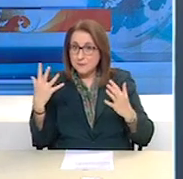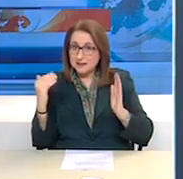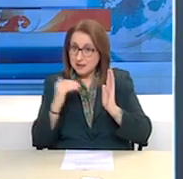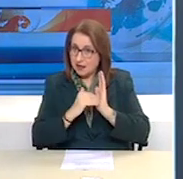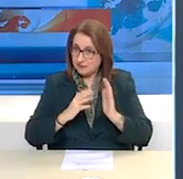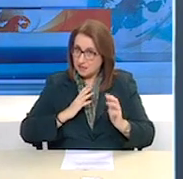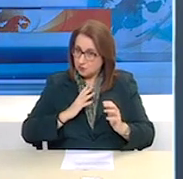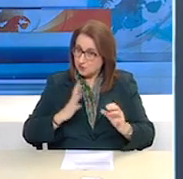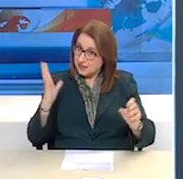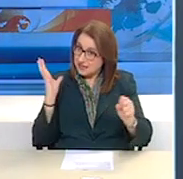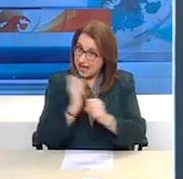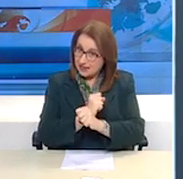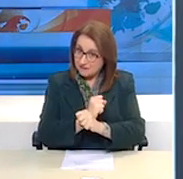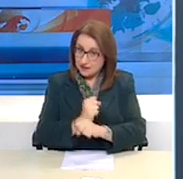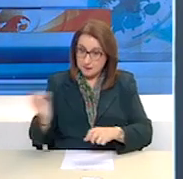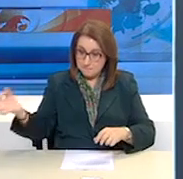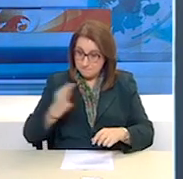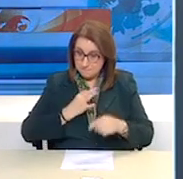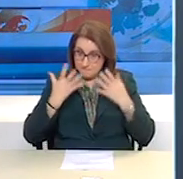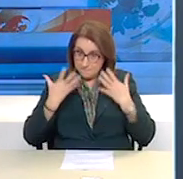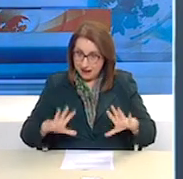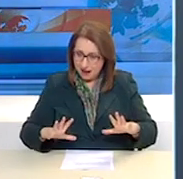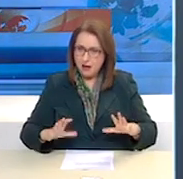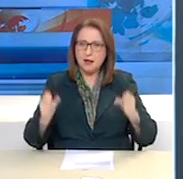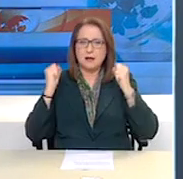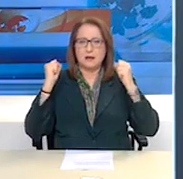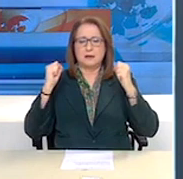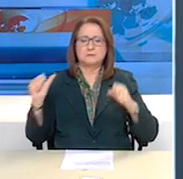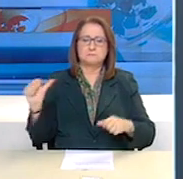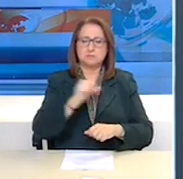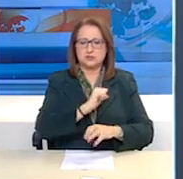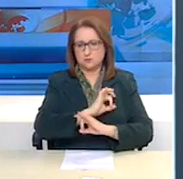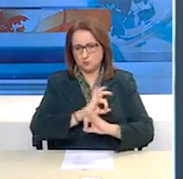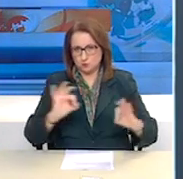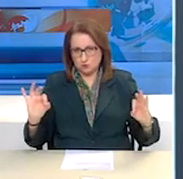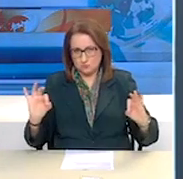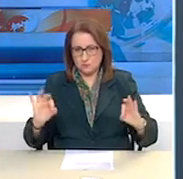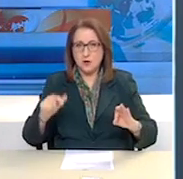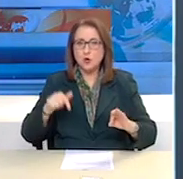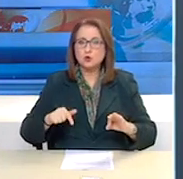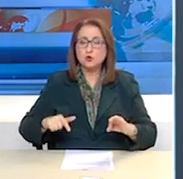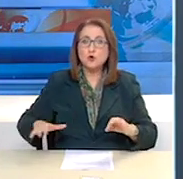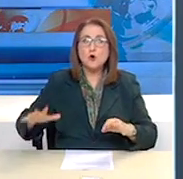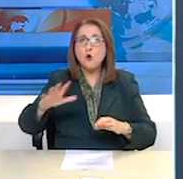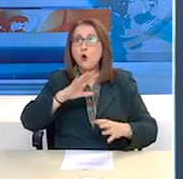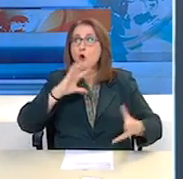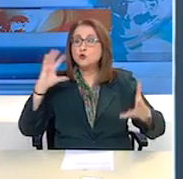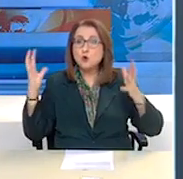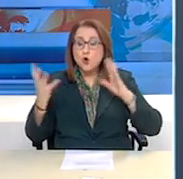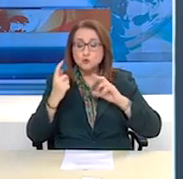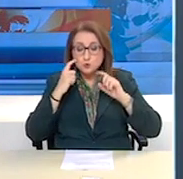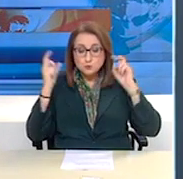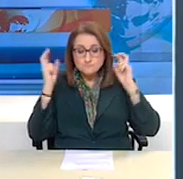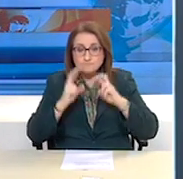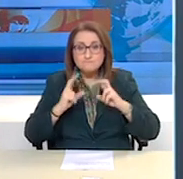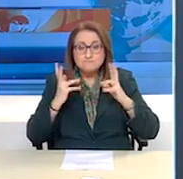από τον ιό ανέρωσαν και έγιναν καλά. Όλος ο επιστημονικός κόσμος παρακολουθεί με αγωνία την ταχύτατη διασπορά του ιού όπου